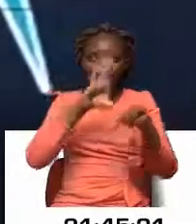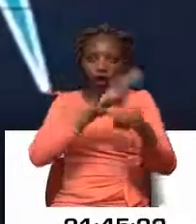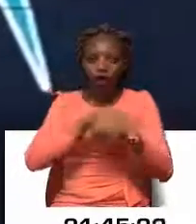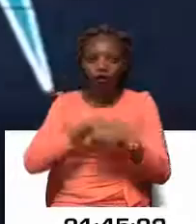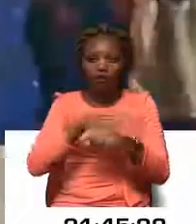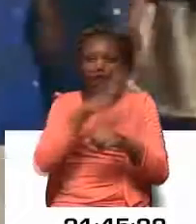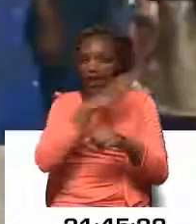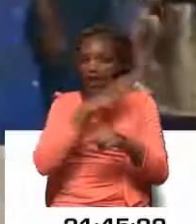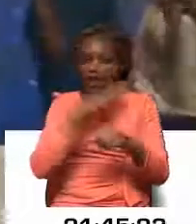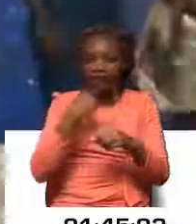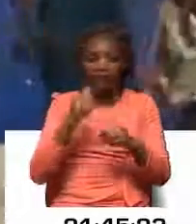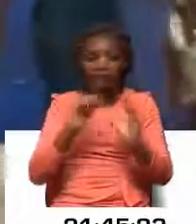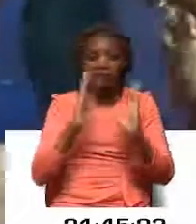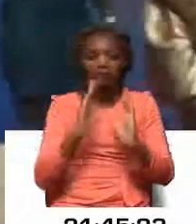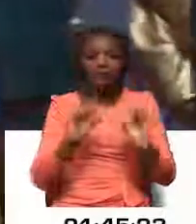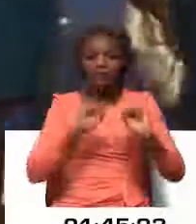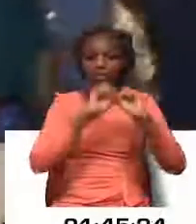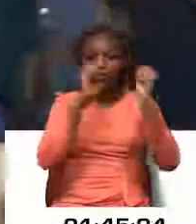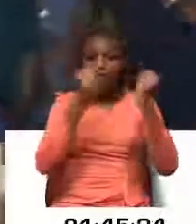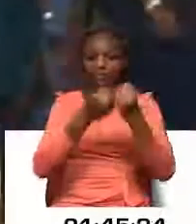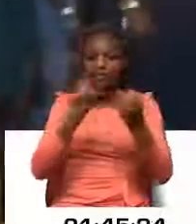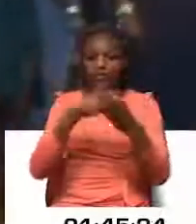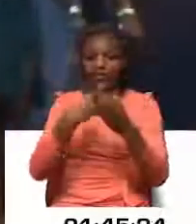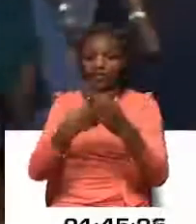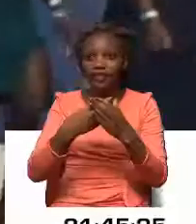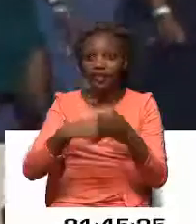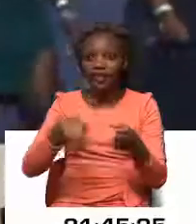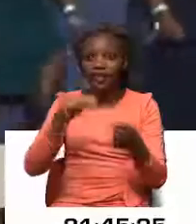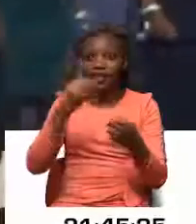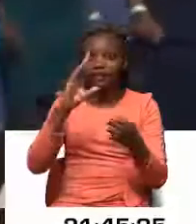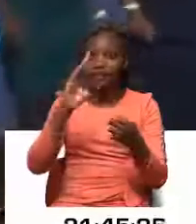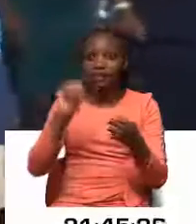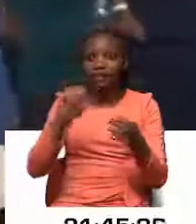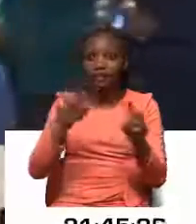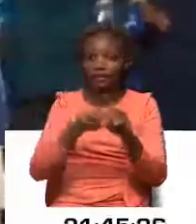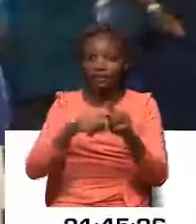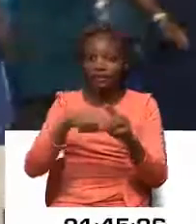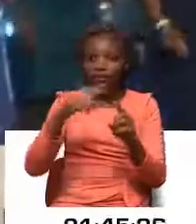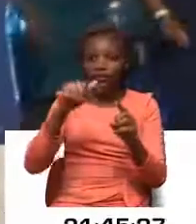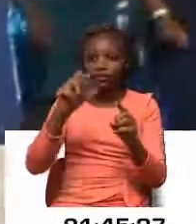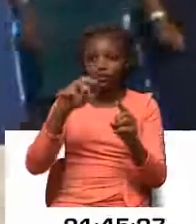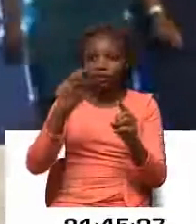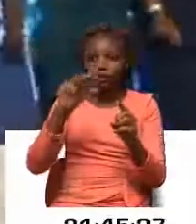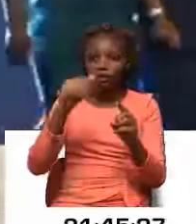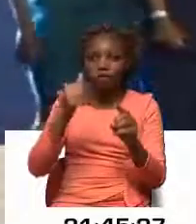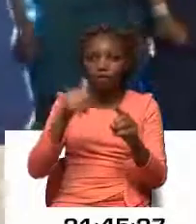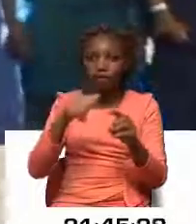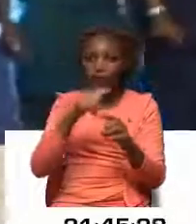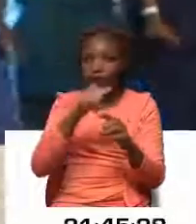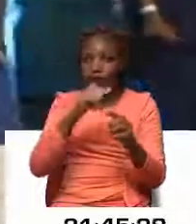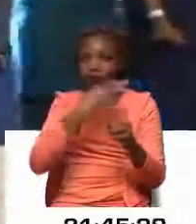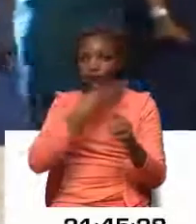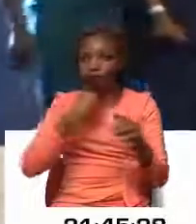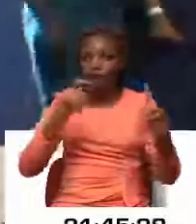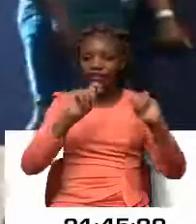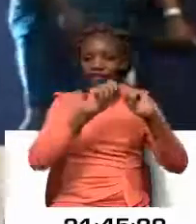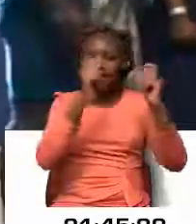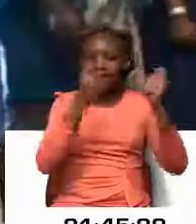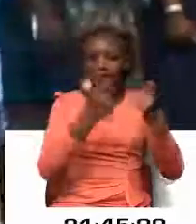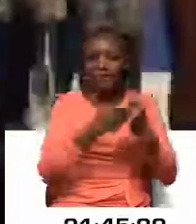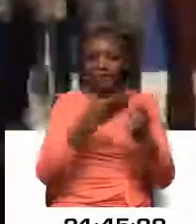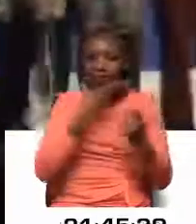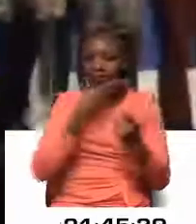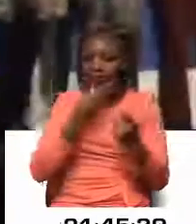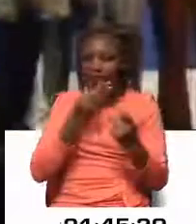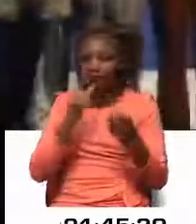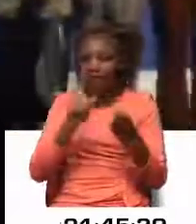wa jamii, huku kikosi cha raga cha KCB wakiwapiku timu ya Gor Mahia na Bandari na kuwa timu bora ya mwaka kwa upande wa wanaume, huku